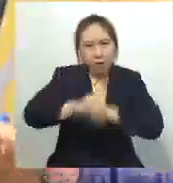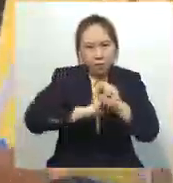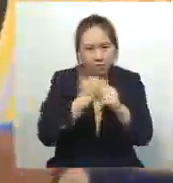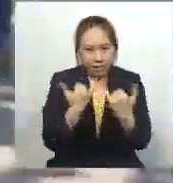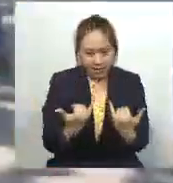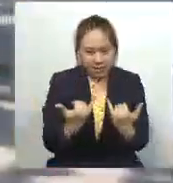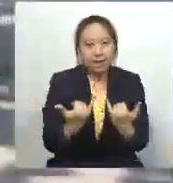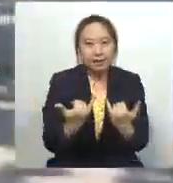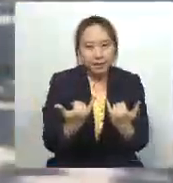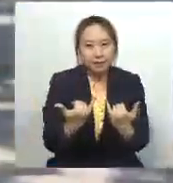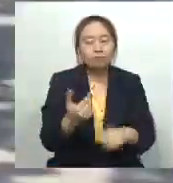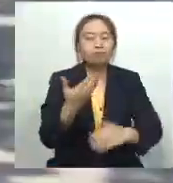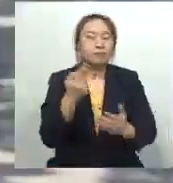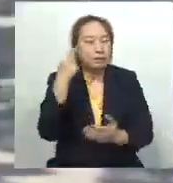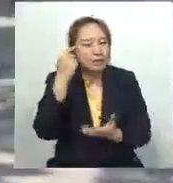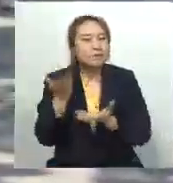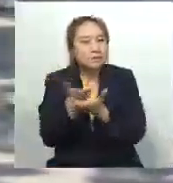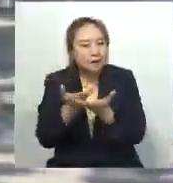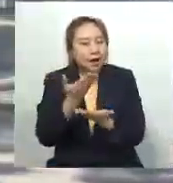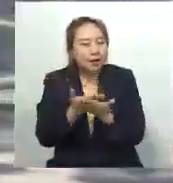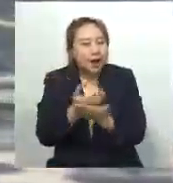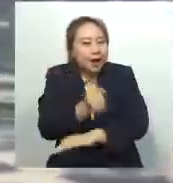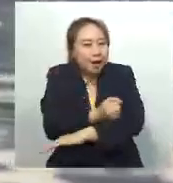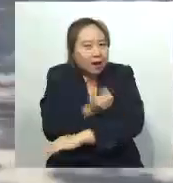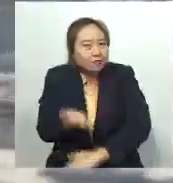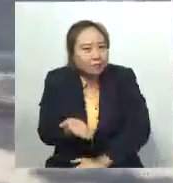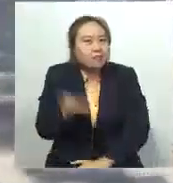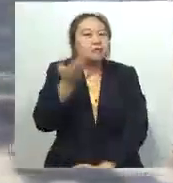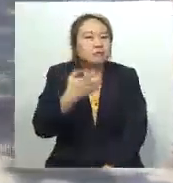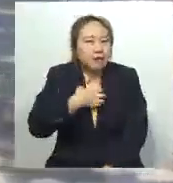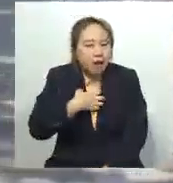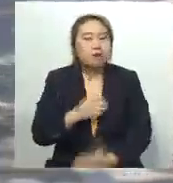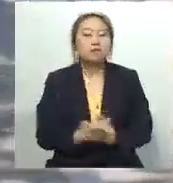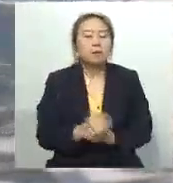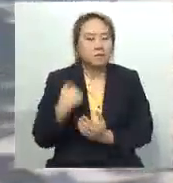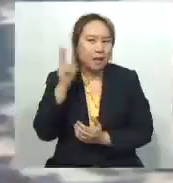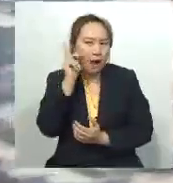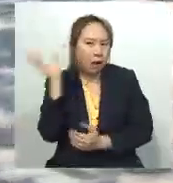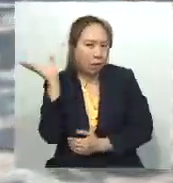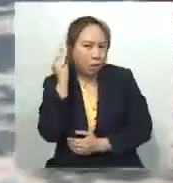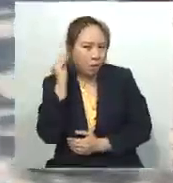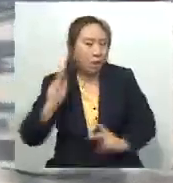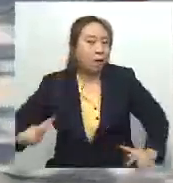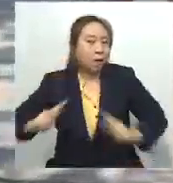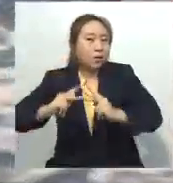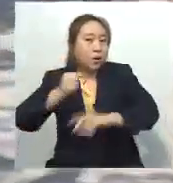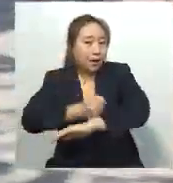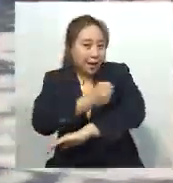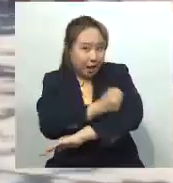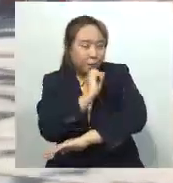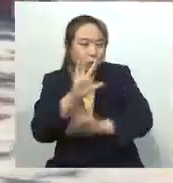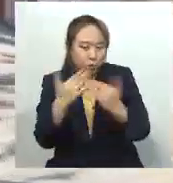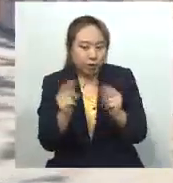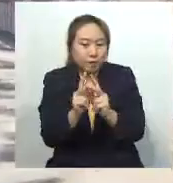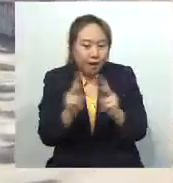จะเป็นอีกหนึ่งปีที่มีการพิจารณาปรับขึ้นค่าแรงขั้นต่ำคือมีข่าวแว่วมาเหมือนกันนะครับว่าจากทางกระทรวงแรงงานว่าทางคณะกร